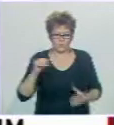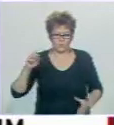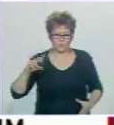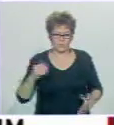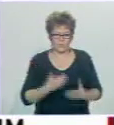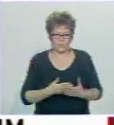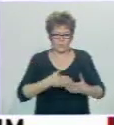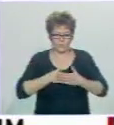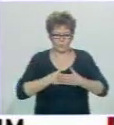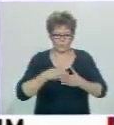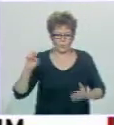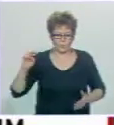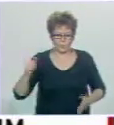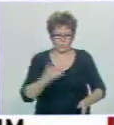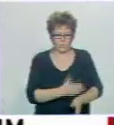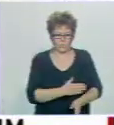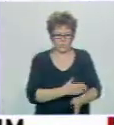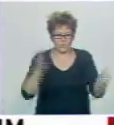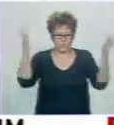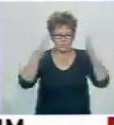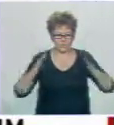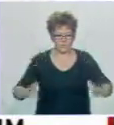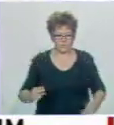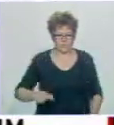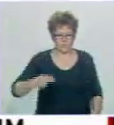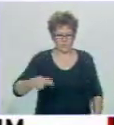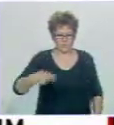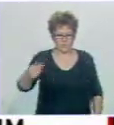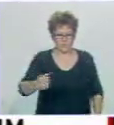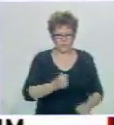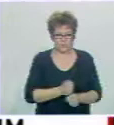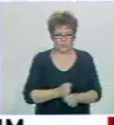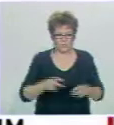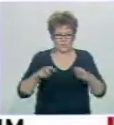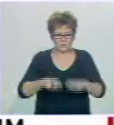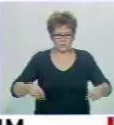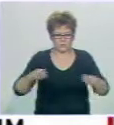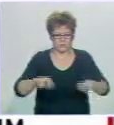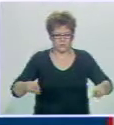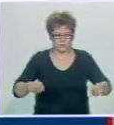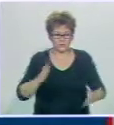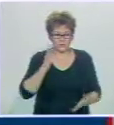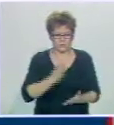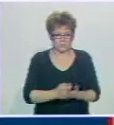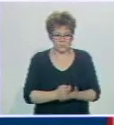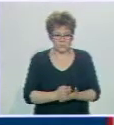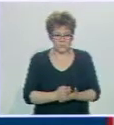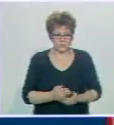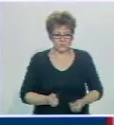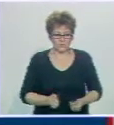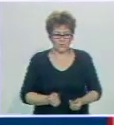ucidere din culpă și vătămare corporală. Urmează să efectueze cercetări pentru a se stabili cu exactitate cele